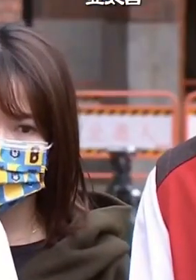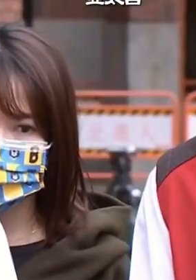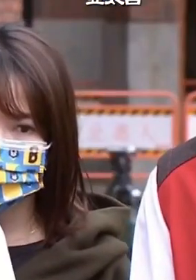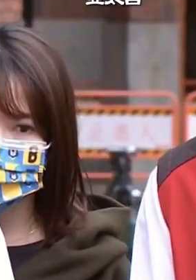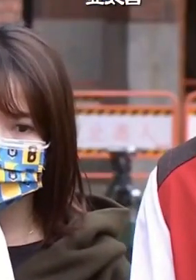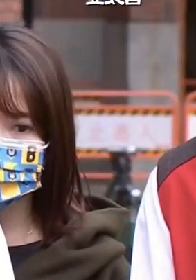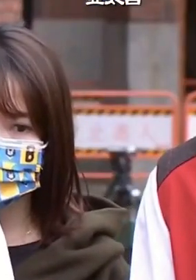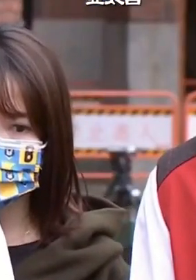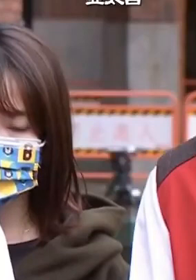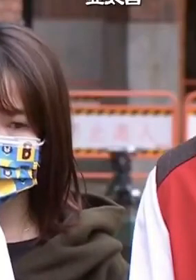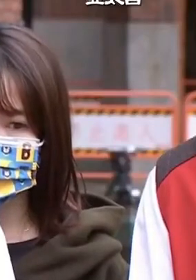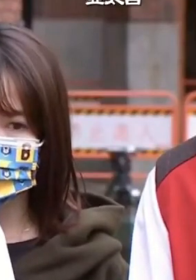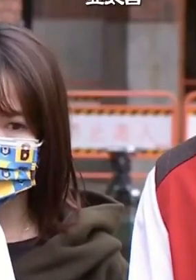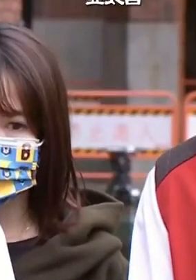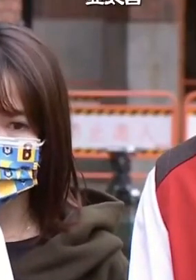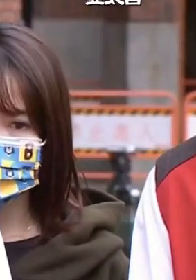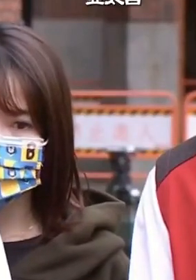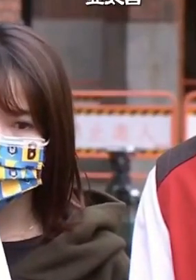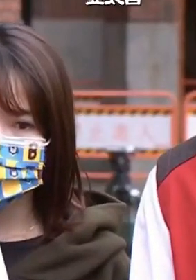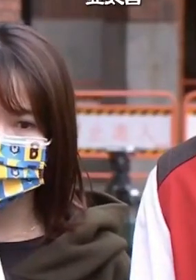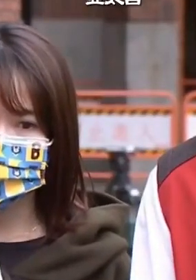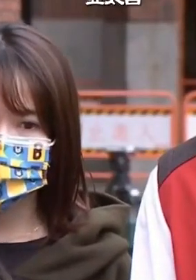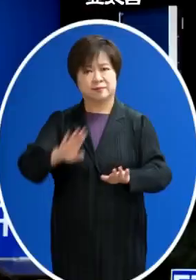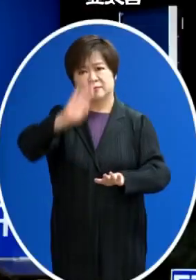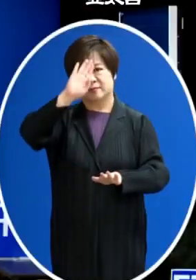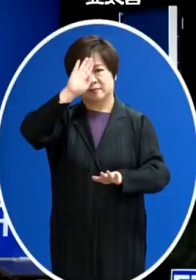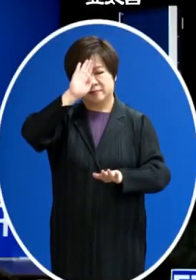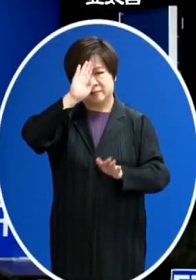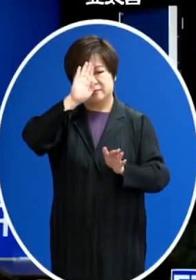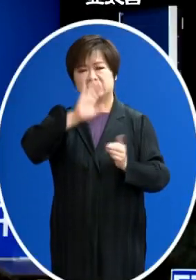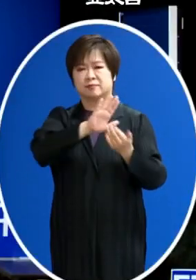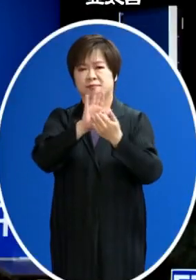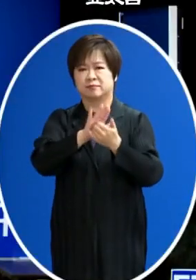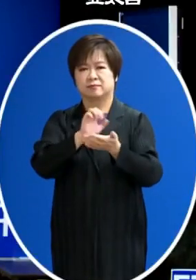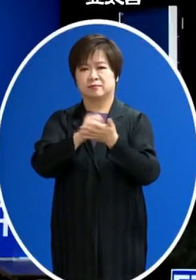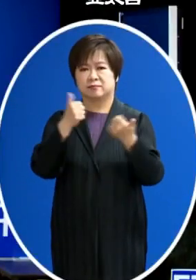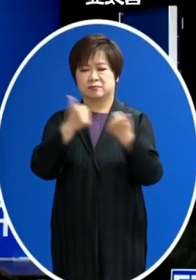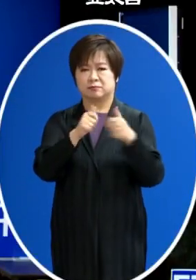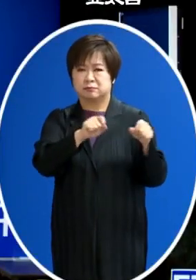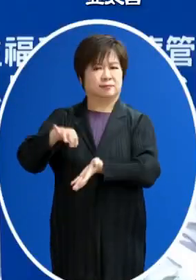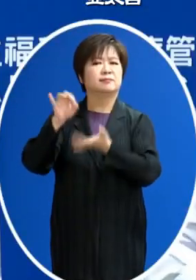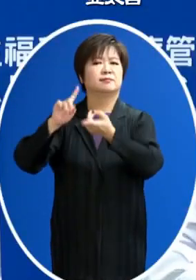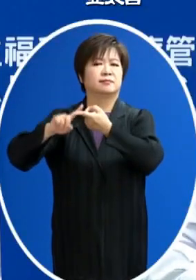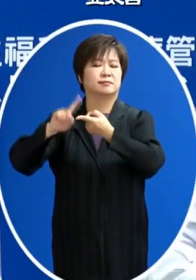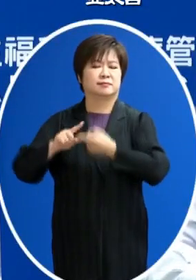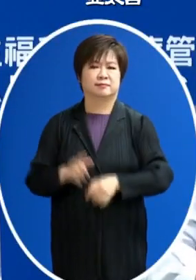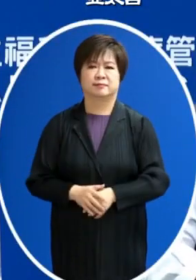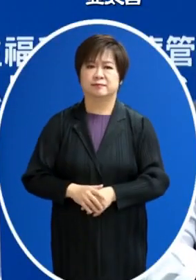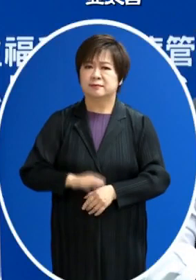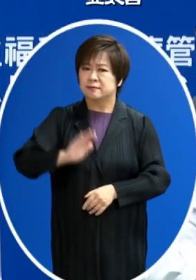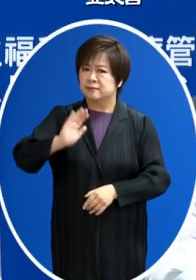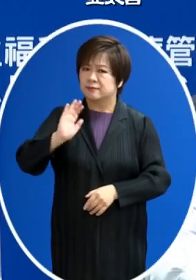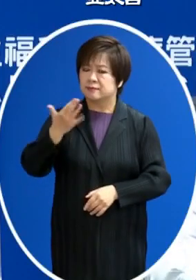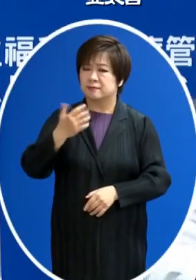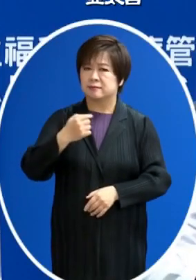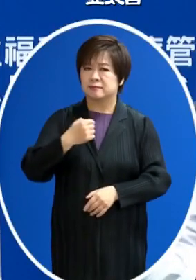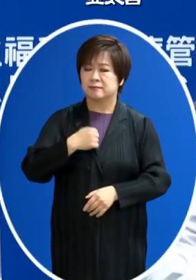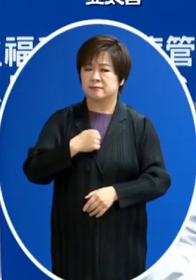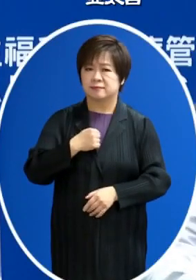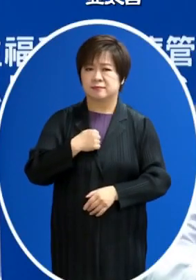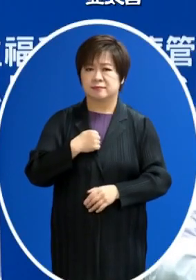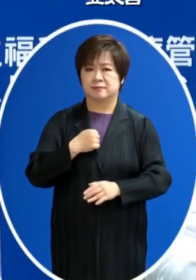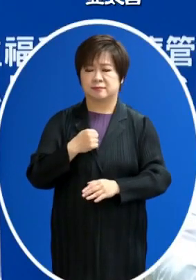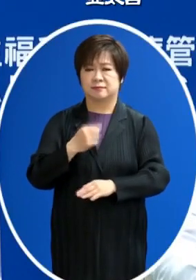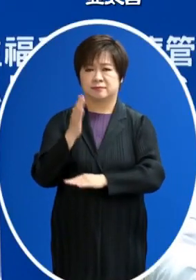检疫，不过双北首长批评清零松绑没说清楚，陈时中强调防疫政策没有矛盾，要正常生活又不至于防疫限制过